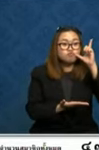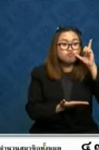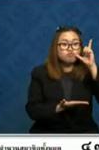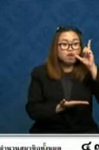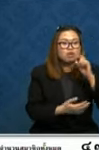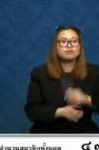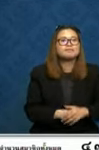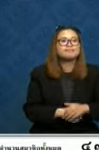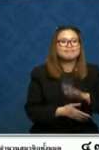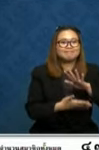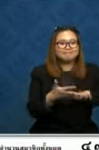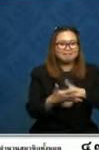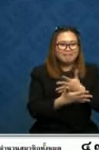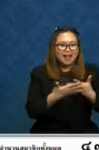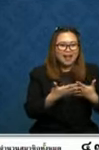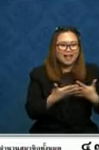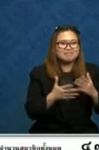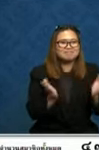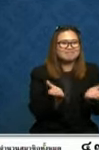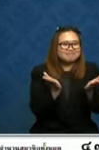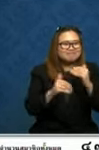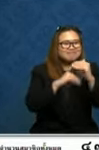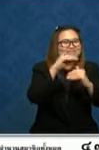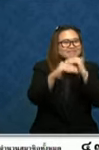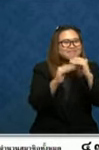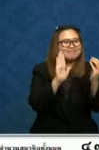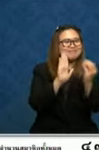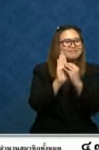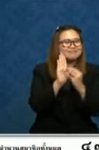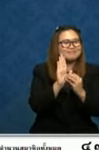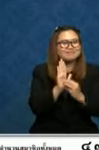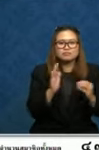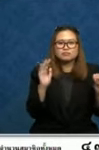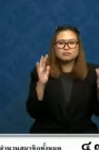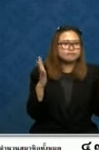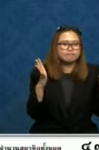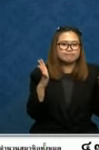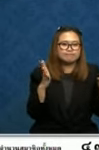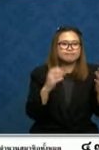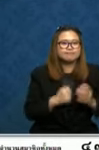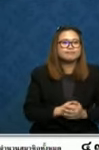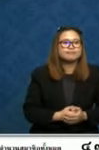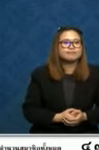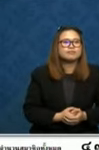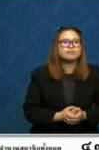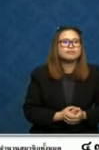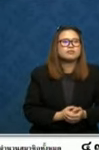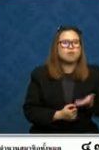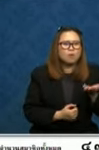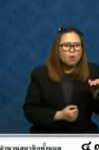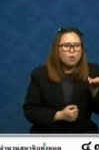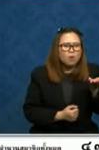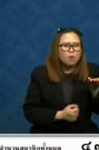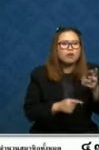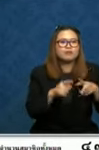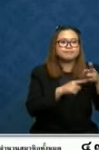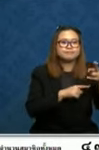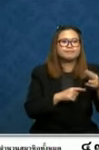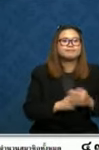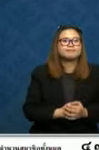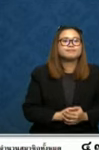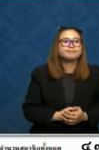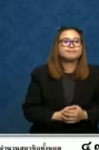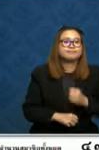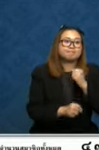ผนบูรณาการแต่อยู่ข้างนอกเนี่ยครับและทางกรรมาธิการก็กรุณาตัดบ้างเล็กๆน้อยๆก็อย่างที่เห็นครับแต่ละง